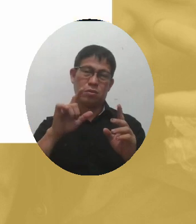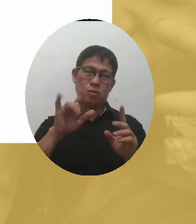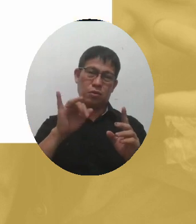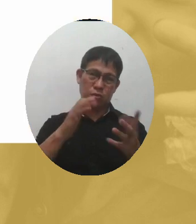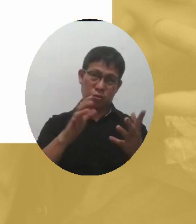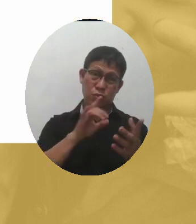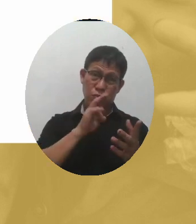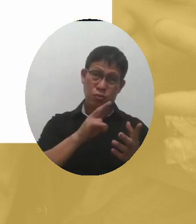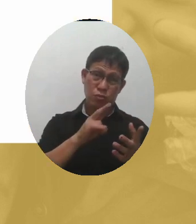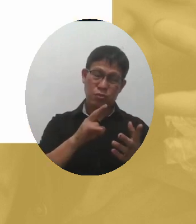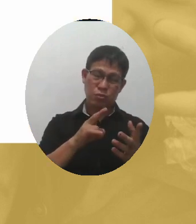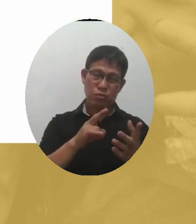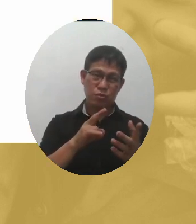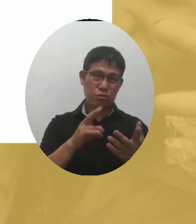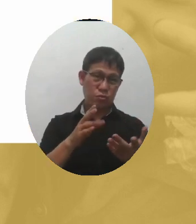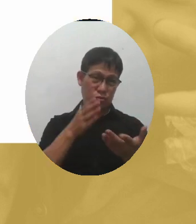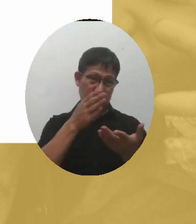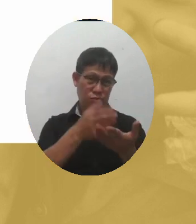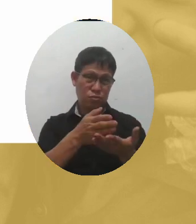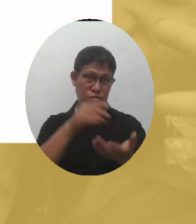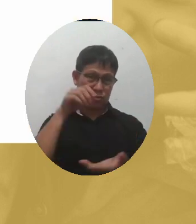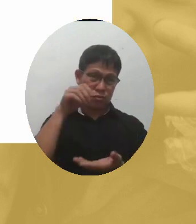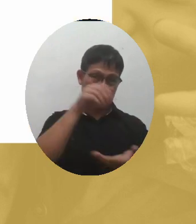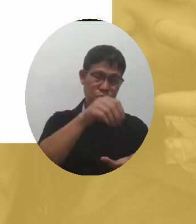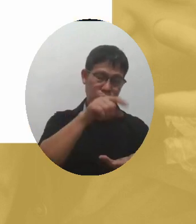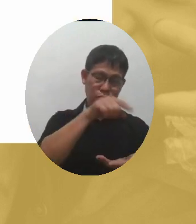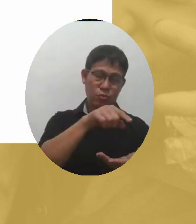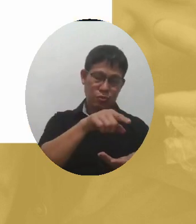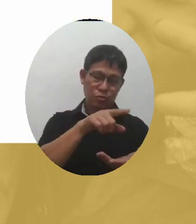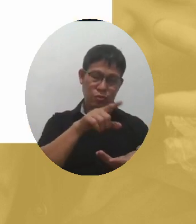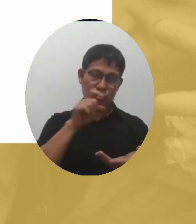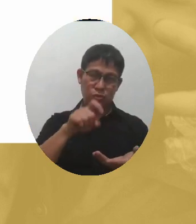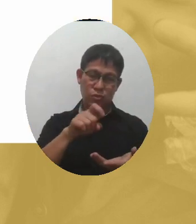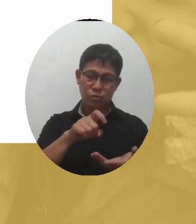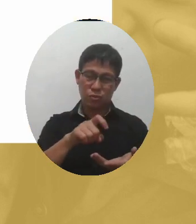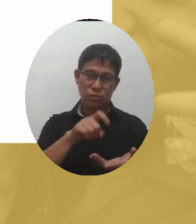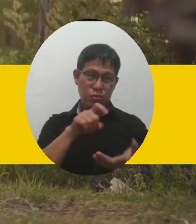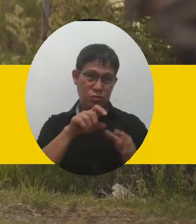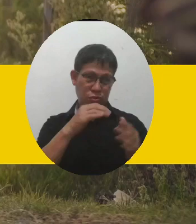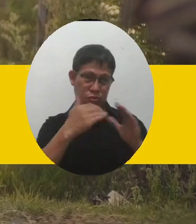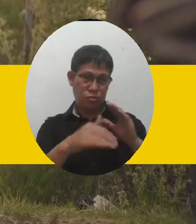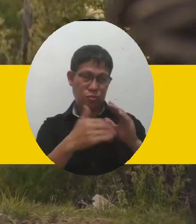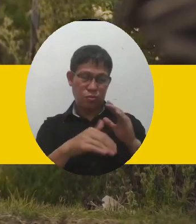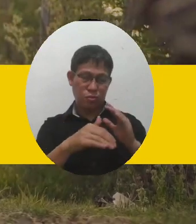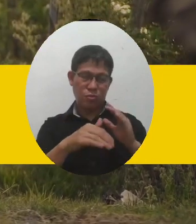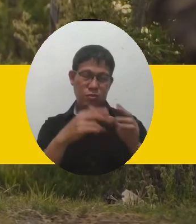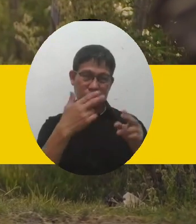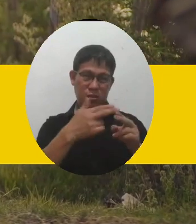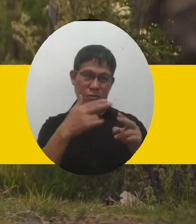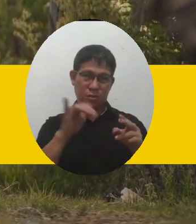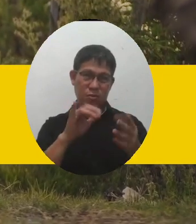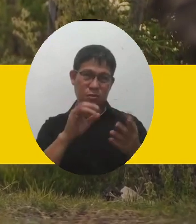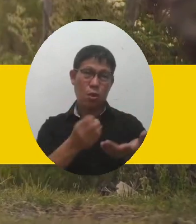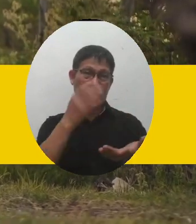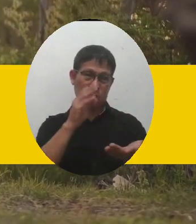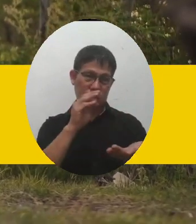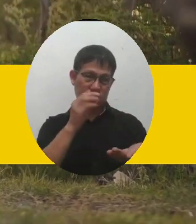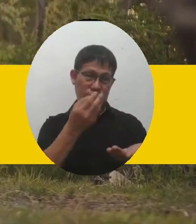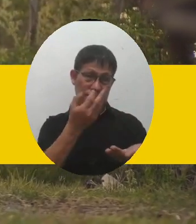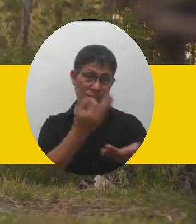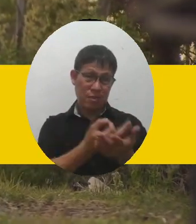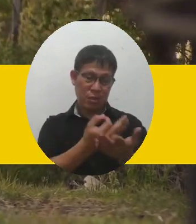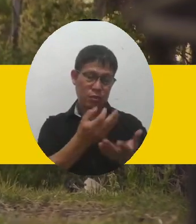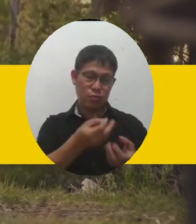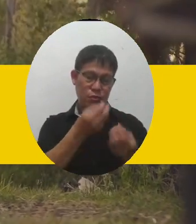www.kapwako.org. At para makasiguro na makararating ang inyong donasyon sa nais ninyong tulungan, paki-email ang pangalan at halaga